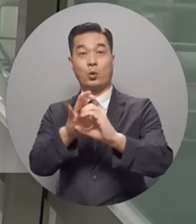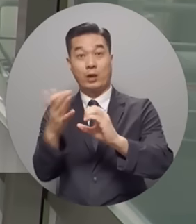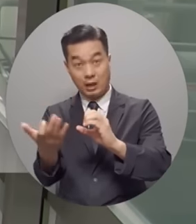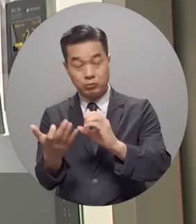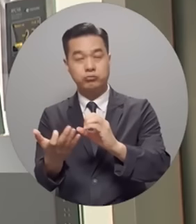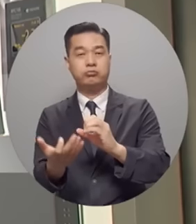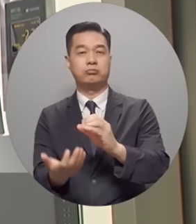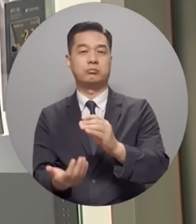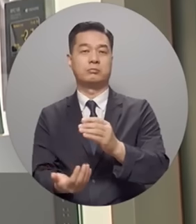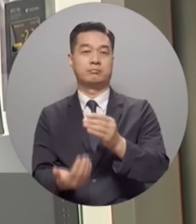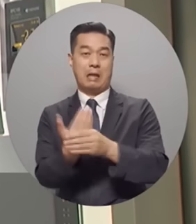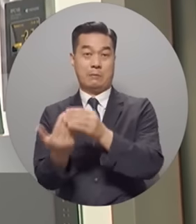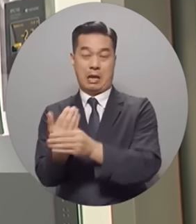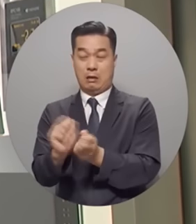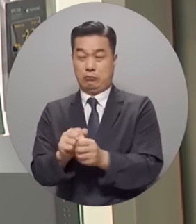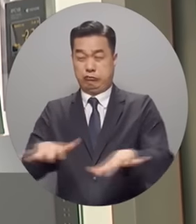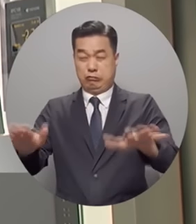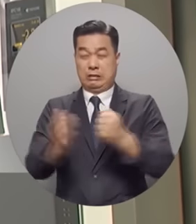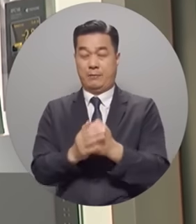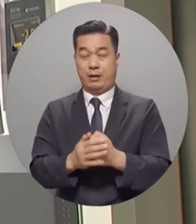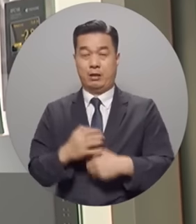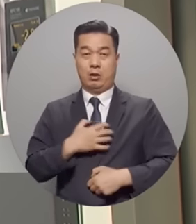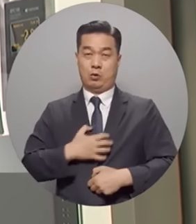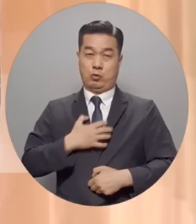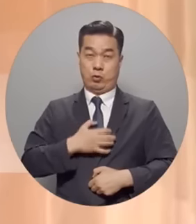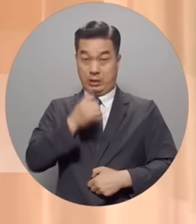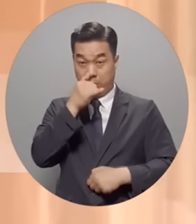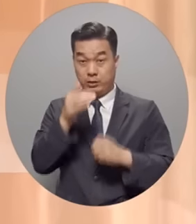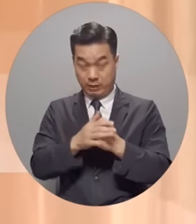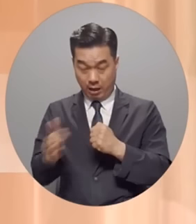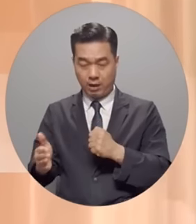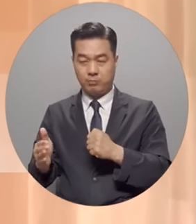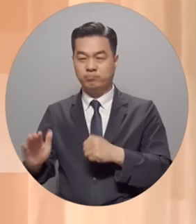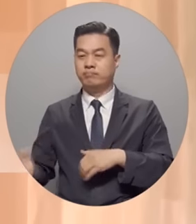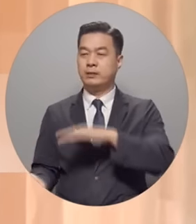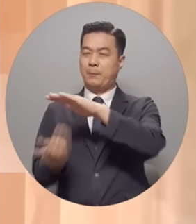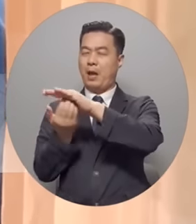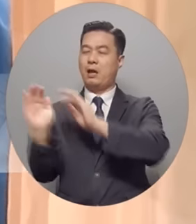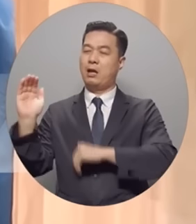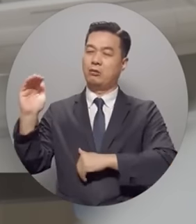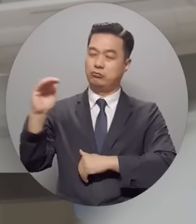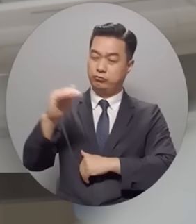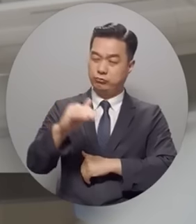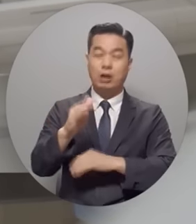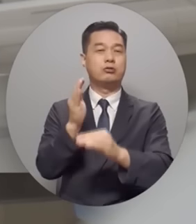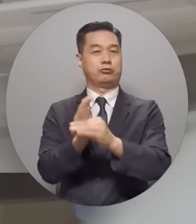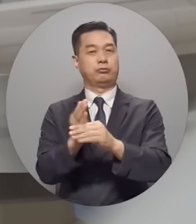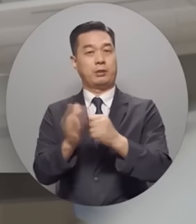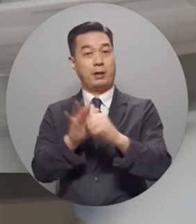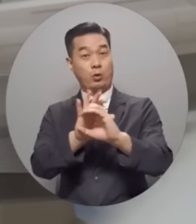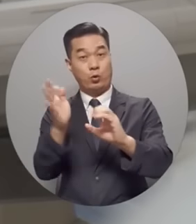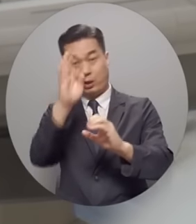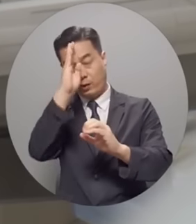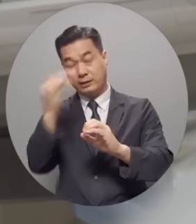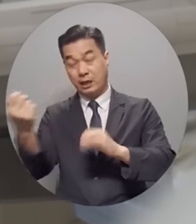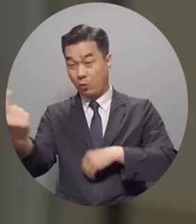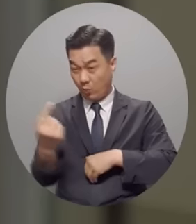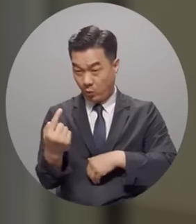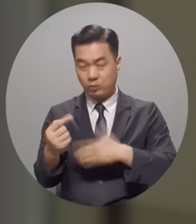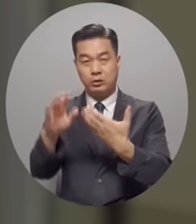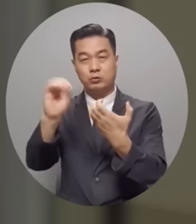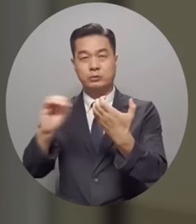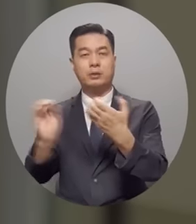응급실 수요가 늘 수 있다는 우려에 대해서 정부는 유행이 정점을 지나고 있고 응급실을 찾는 코로나 환자의 90%